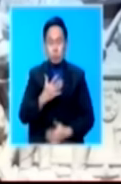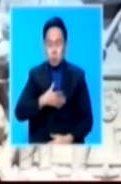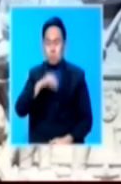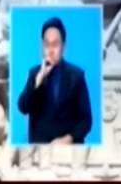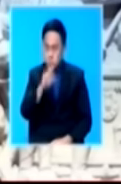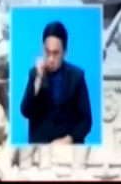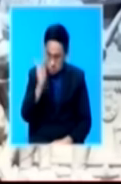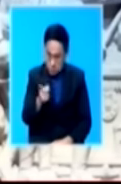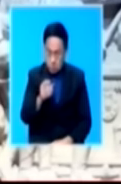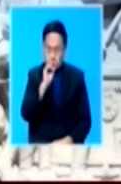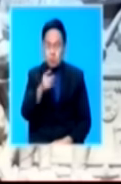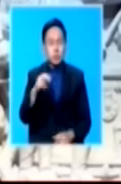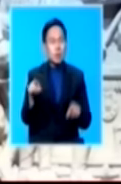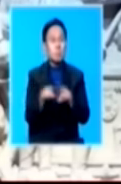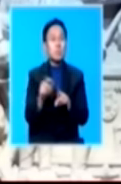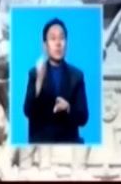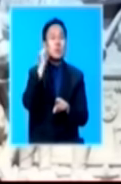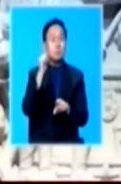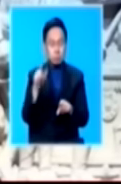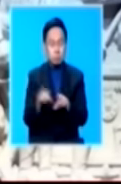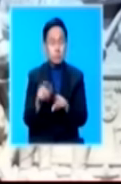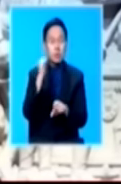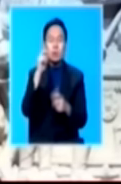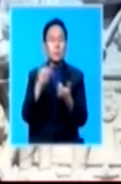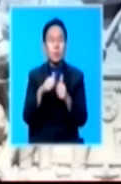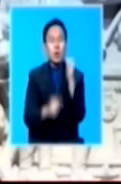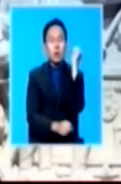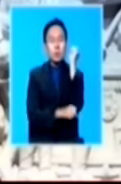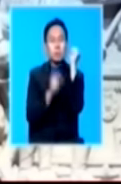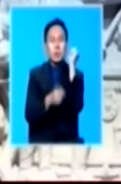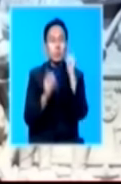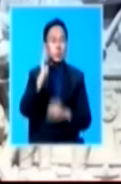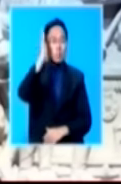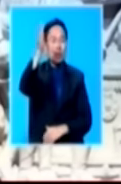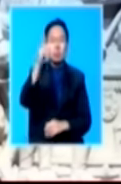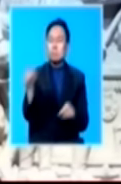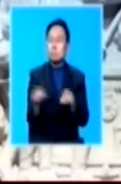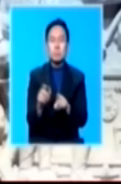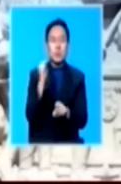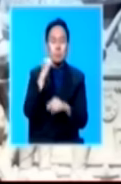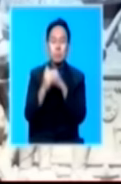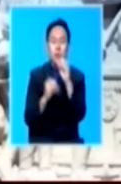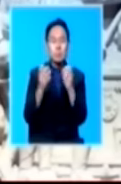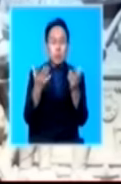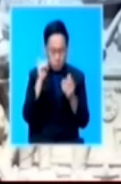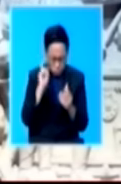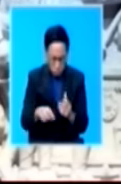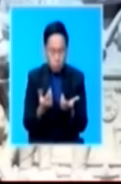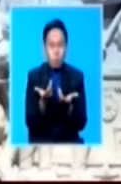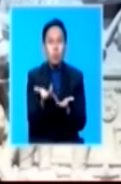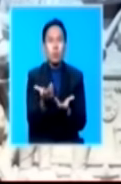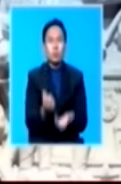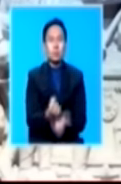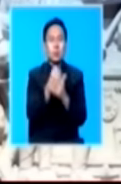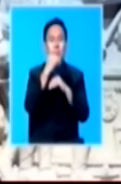เลยนะถ้ายังทำแบบเดิมอยู่ก็จะจนอยู่แบบนี้ถึงชั่วลูกชั่วหลานมันก็บันข้างหน้าก็เป็นแบบนี้ถ้าไม่ร่วมมือกับเราในวันนี้นะครับตามที่เรา